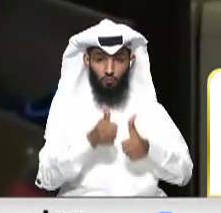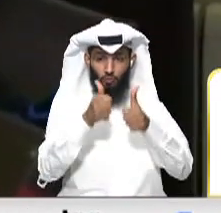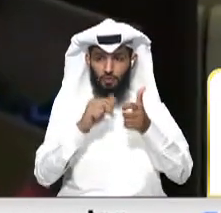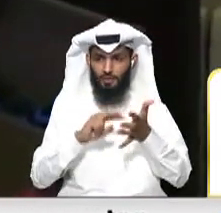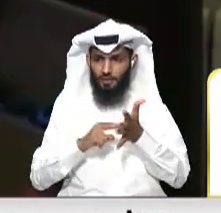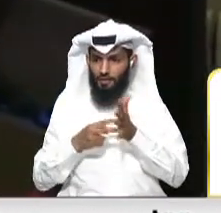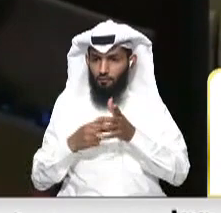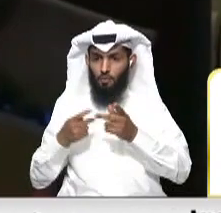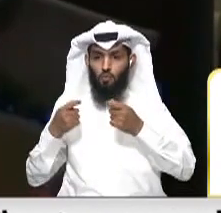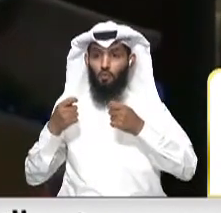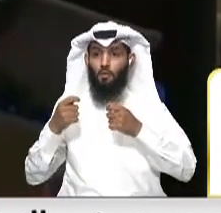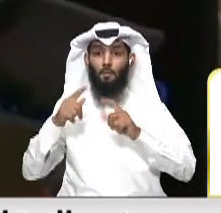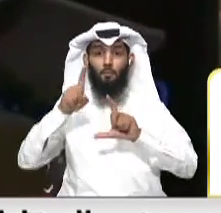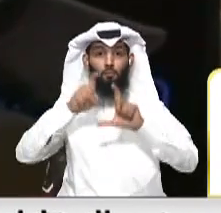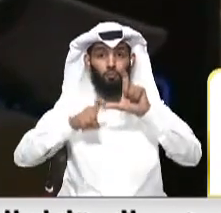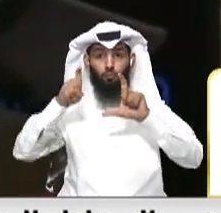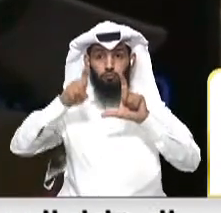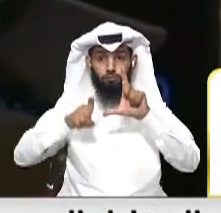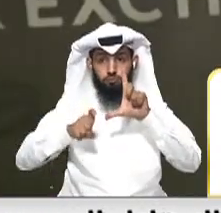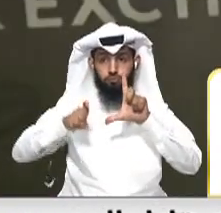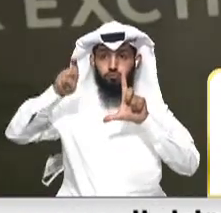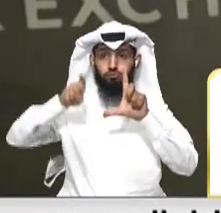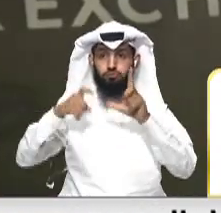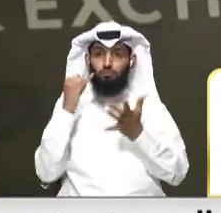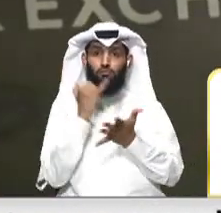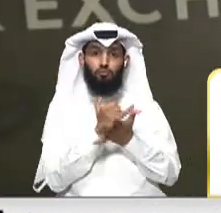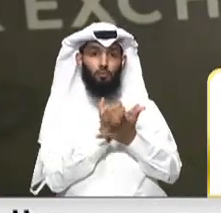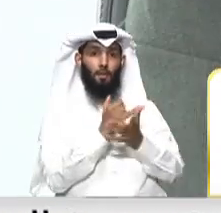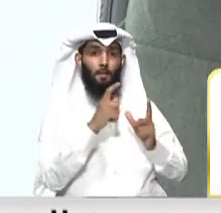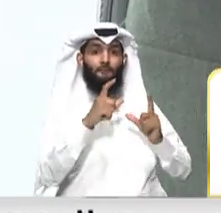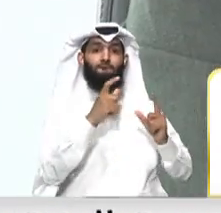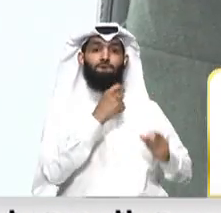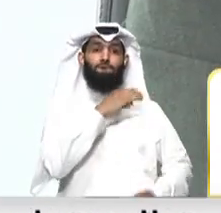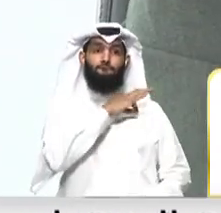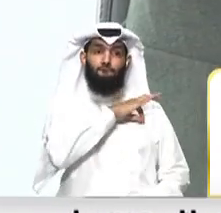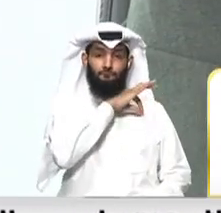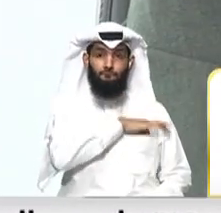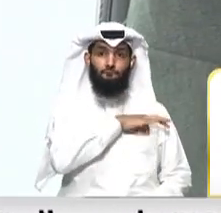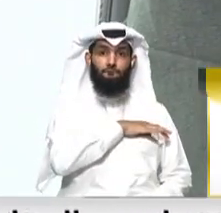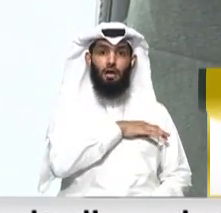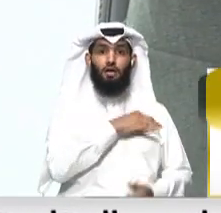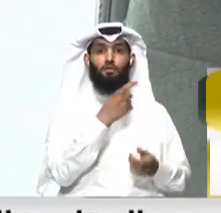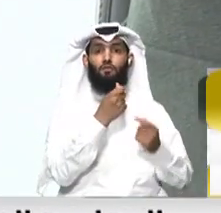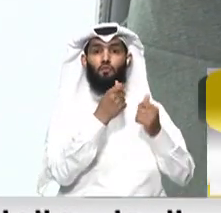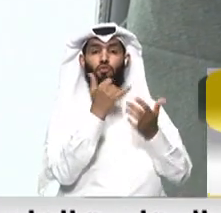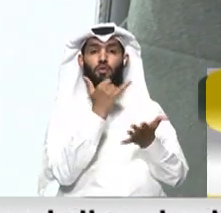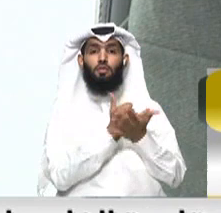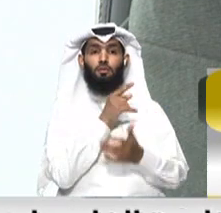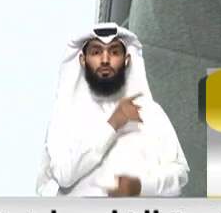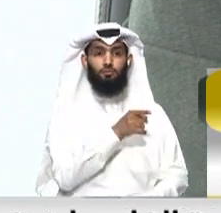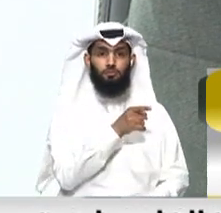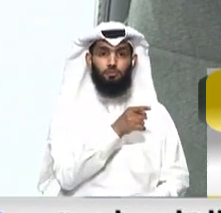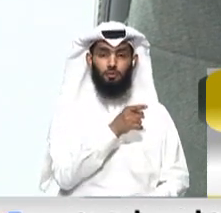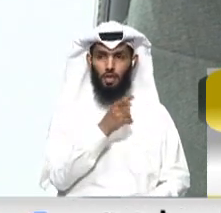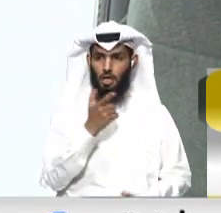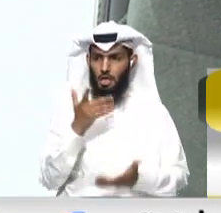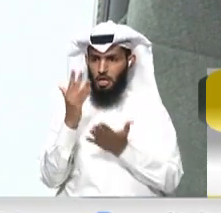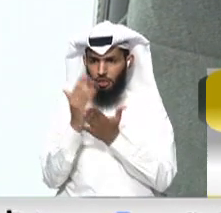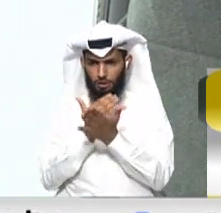الأموال في بورصات العالم. تعتبر معدلات الفائدة واحدة من أهم العوامل المؤثرة على الاقتصاد